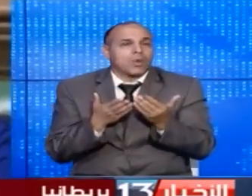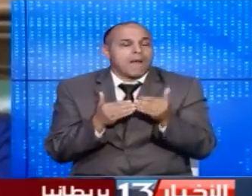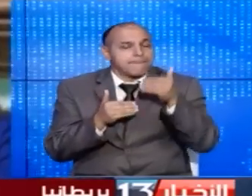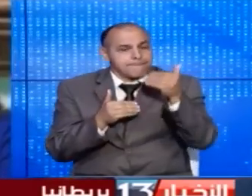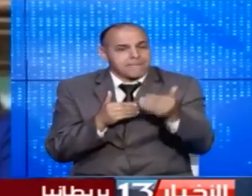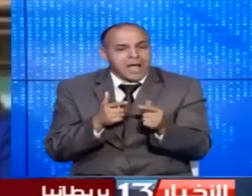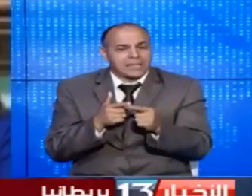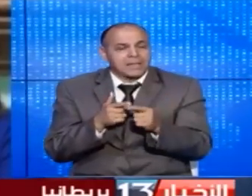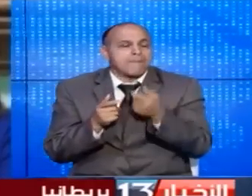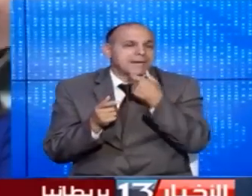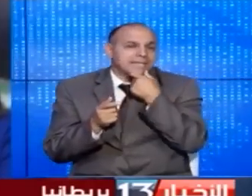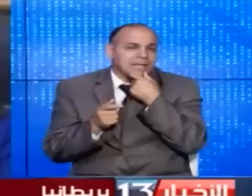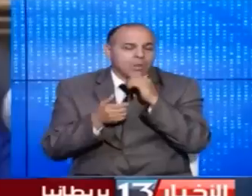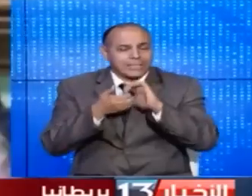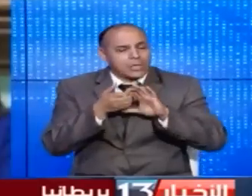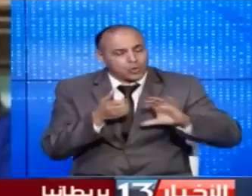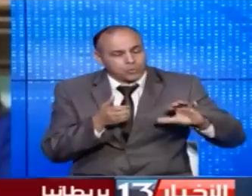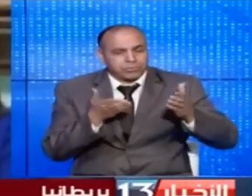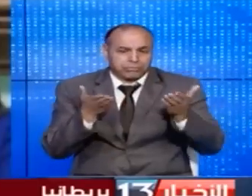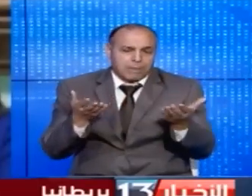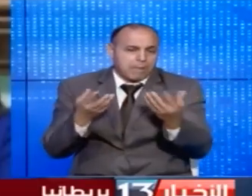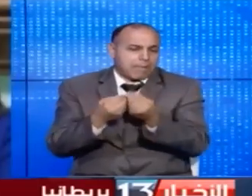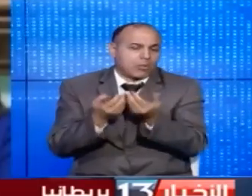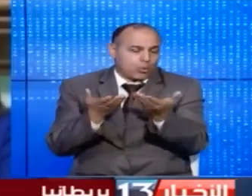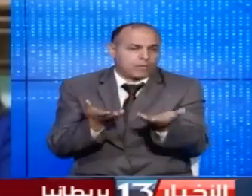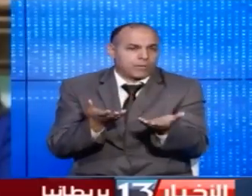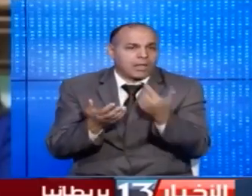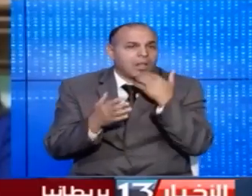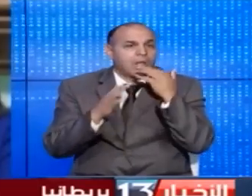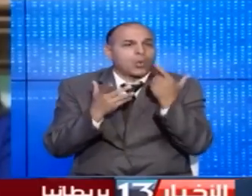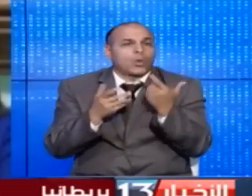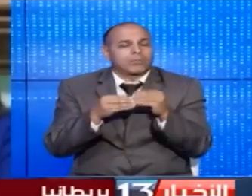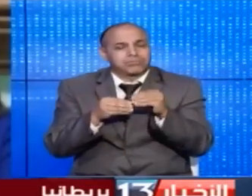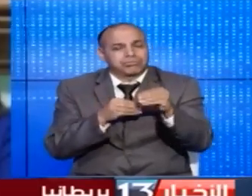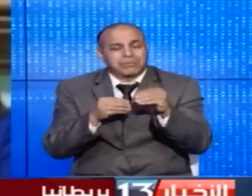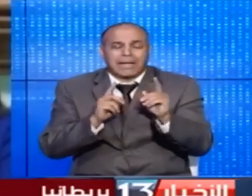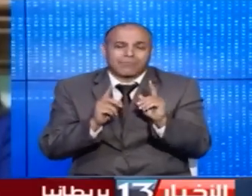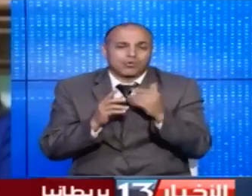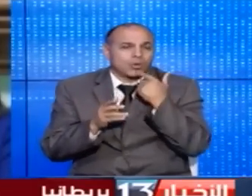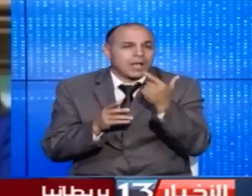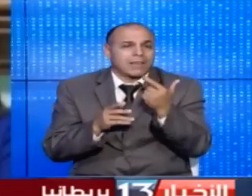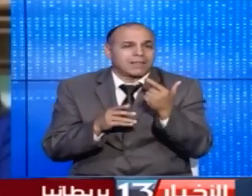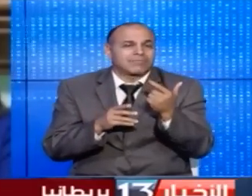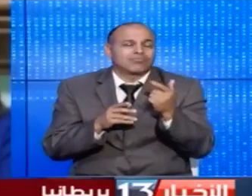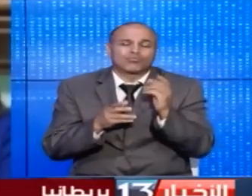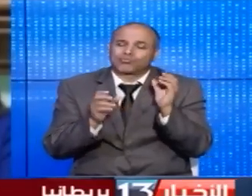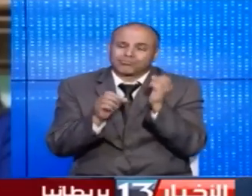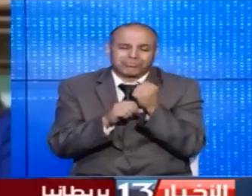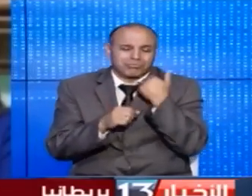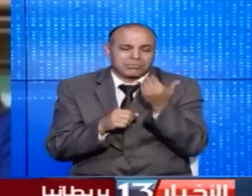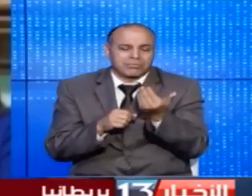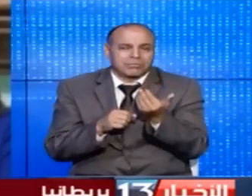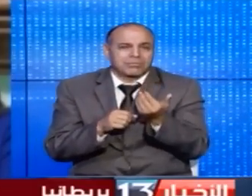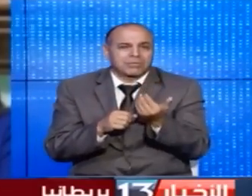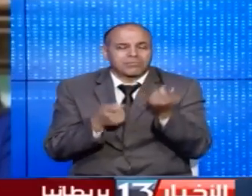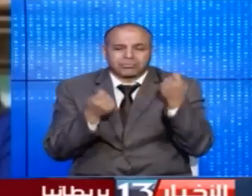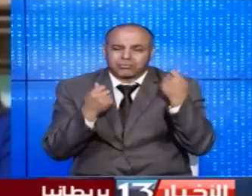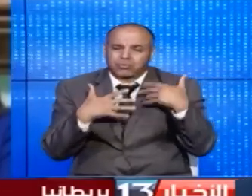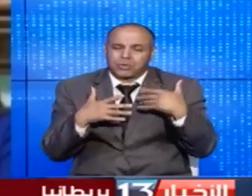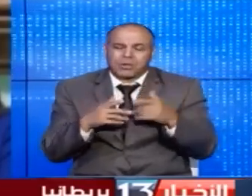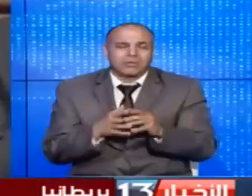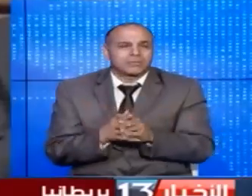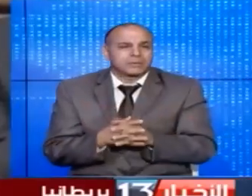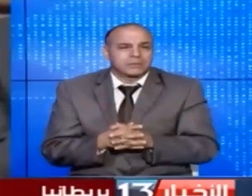بالنسبة إلى بريطانيا والاتحاد الأوروبي معا، وإن أي تأجيل جديد سيكون غير مجد ومكلفا